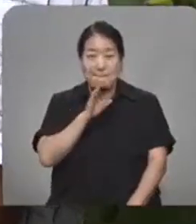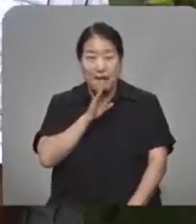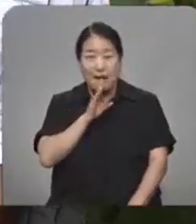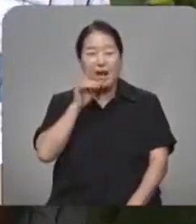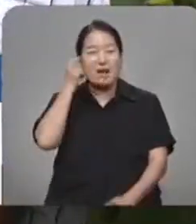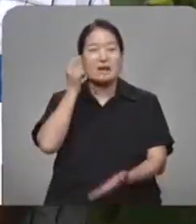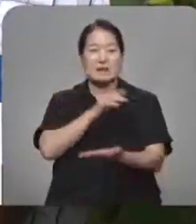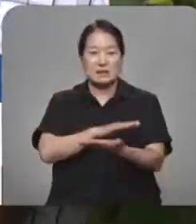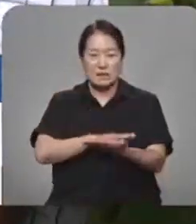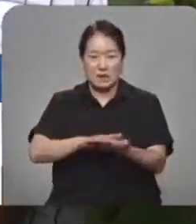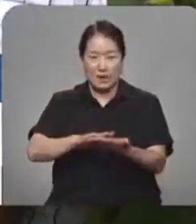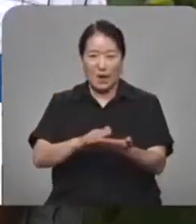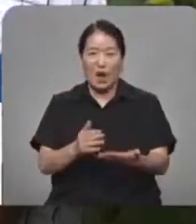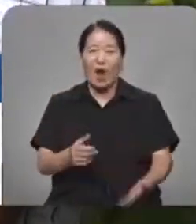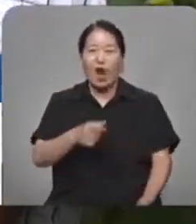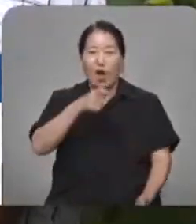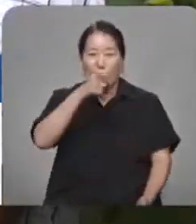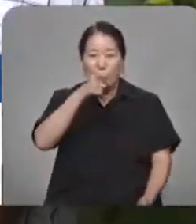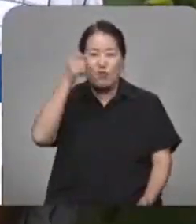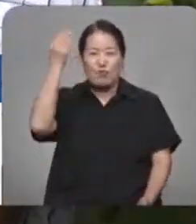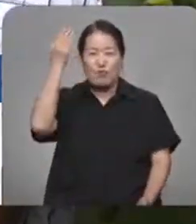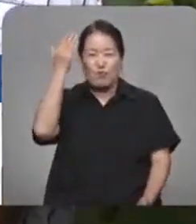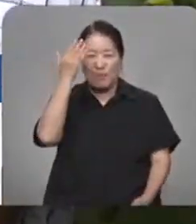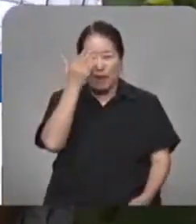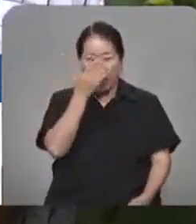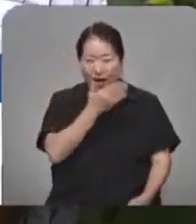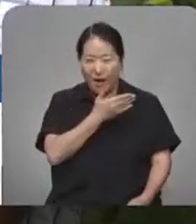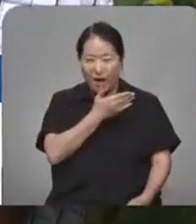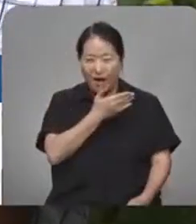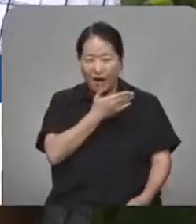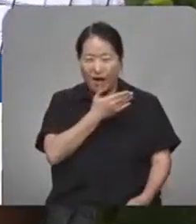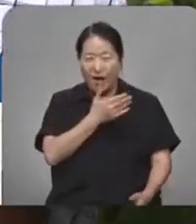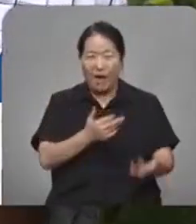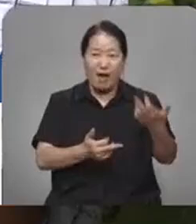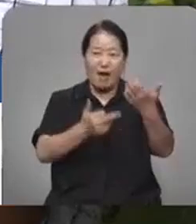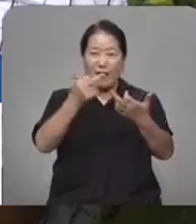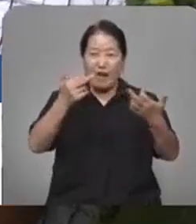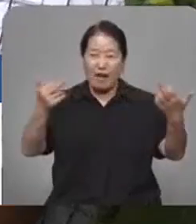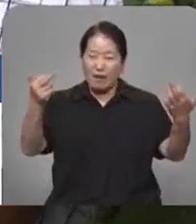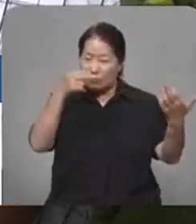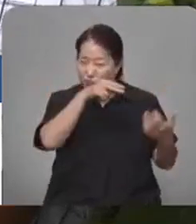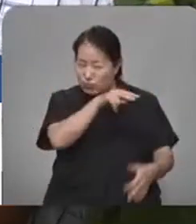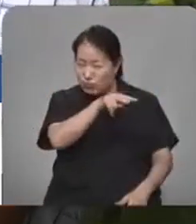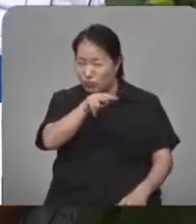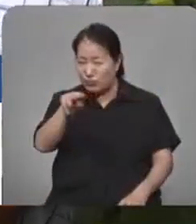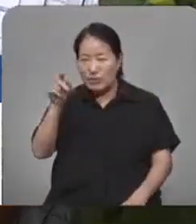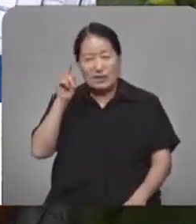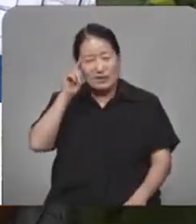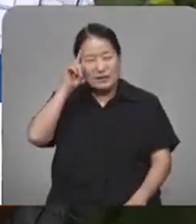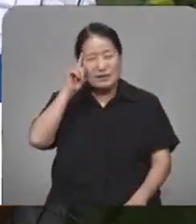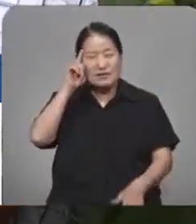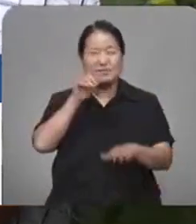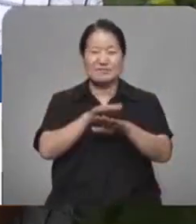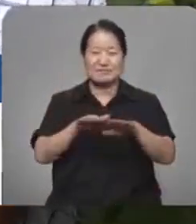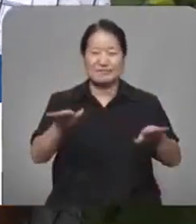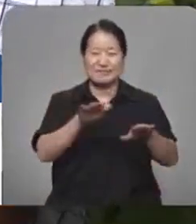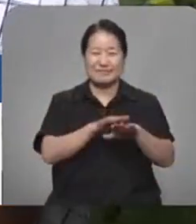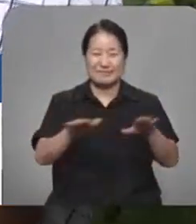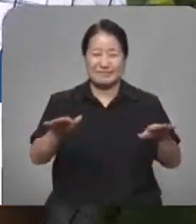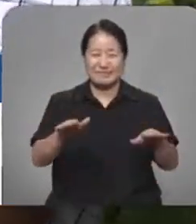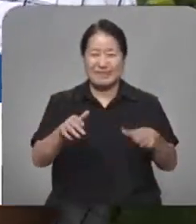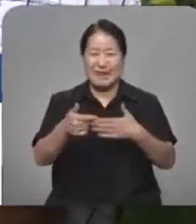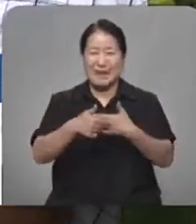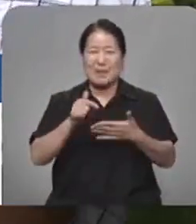그리고 계곡물도 깨끗하고 이렇게 아주 깊은 산세를 보니까 스트레스도 정말 많이 풀리는 것 같고